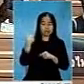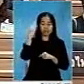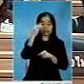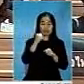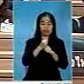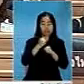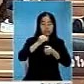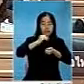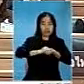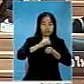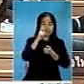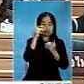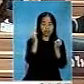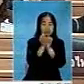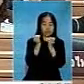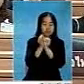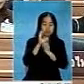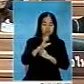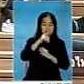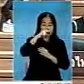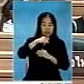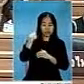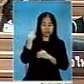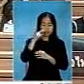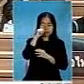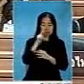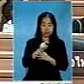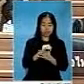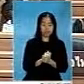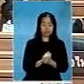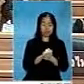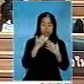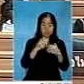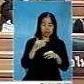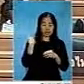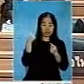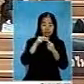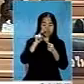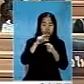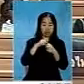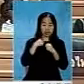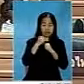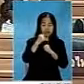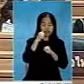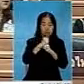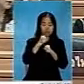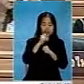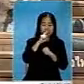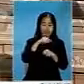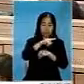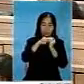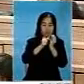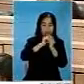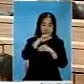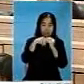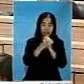ม่ปรองดองสมานฉันท์ของพี่น้องในบ้านเมืองแต่เนื่องจากความพยายามที่จะทำทั้งฉบับซึ่งเ